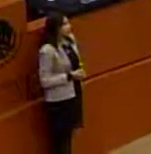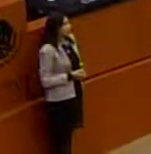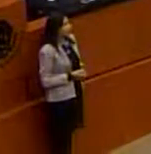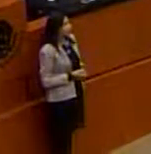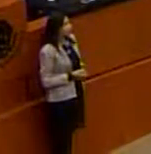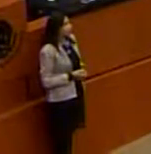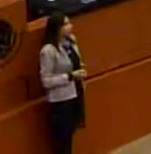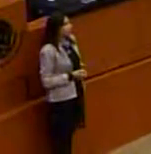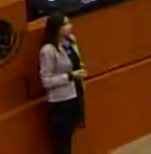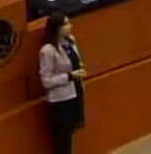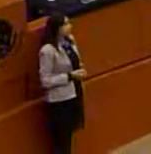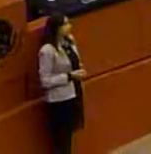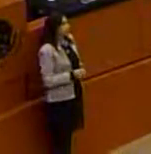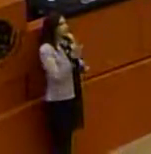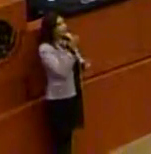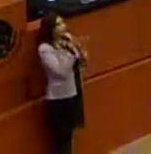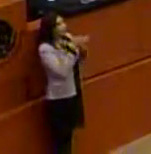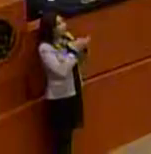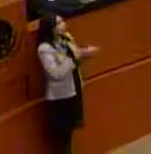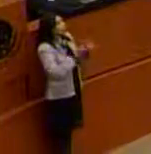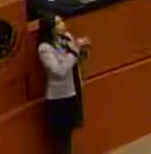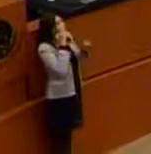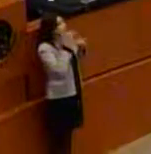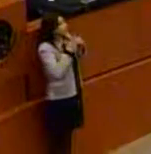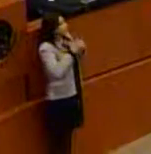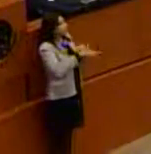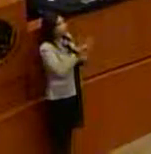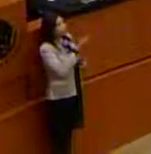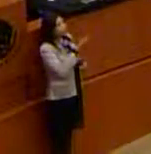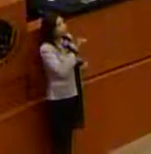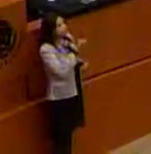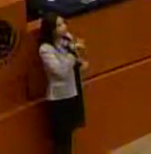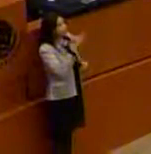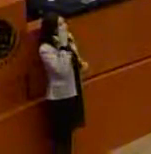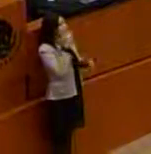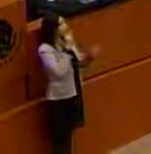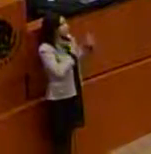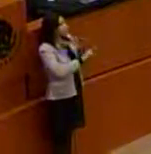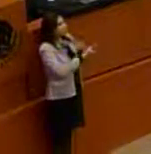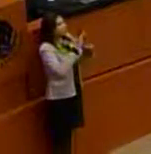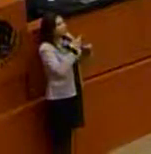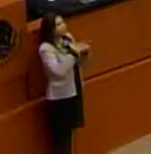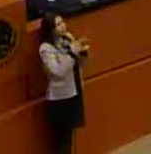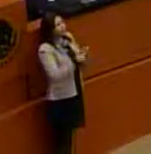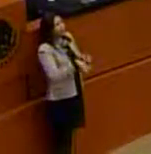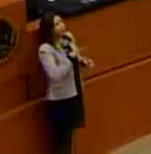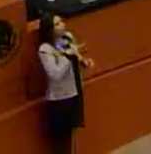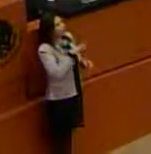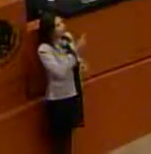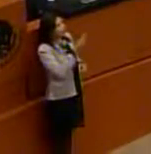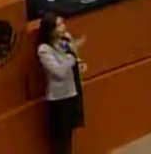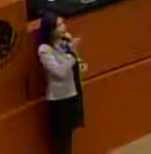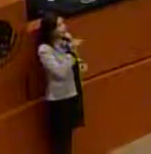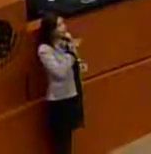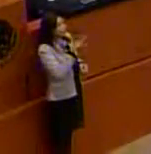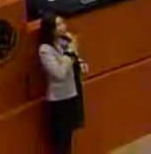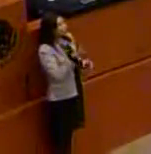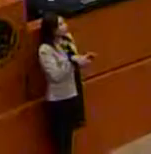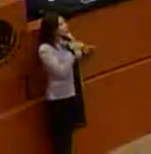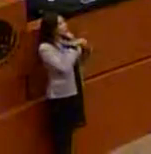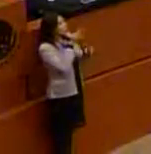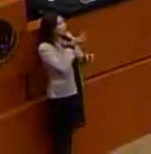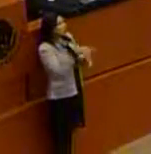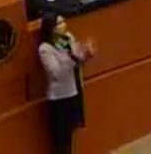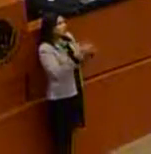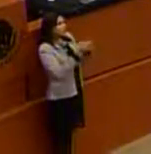Il est probable que d'ici là, le RBI soit effectivement introduit en Suisse. Il soit déjà devenu une réalité concrète ailleurs, pourquoi pas au Mexique